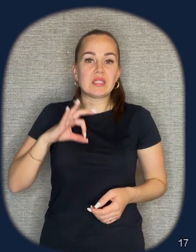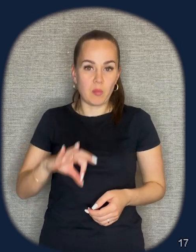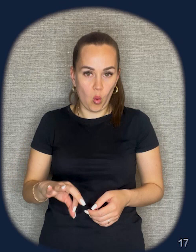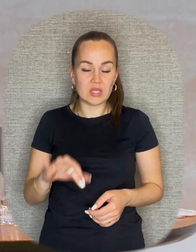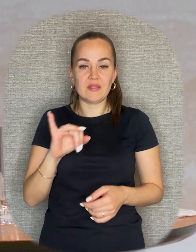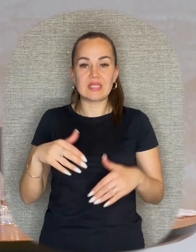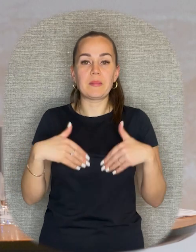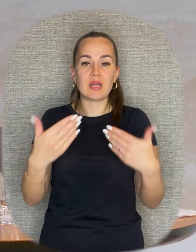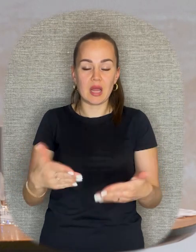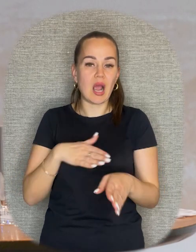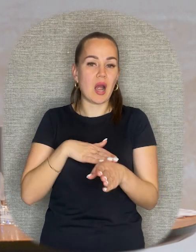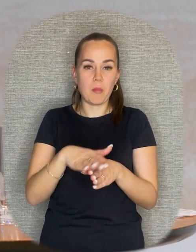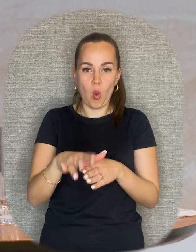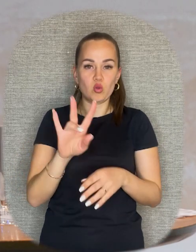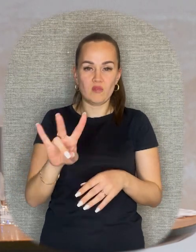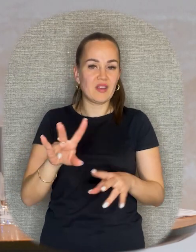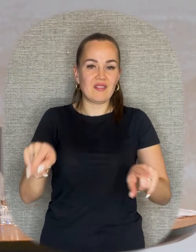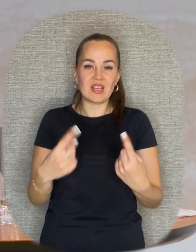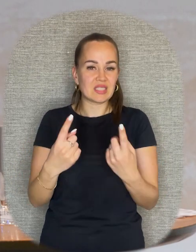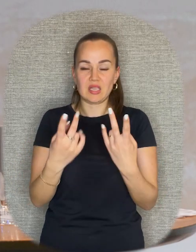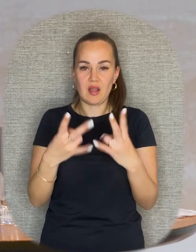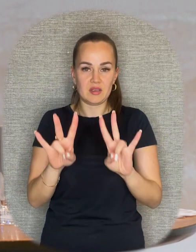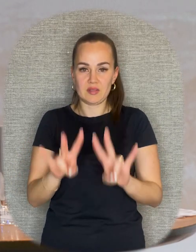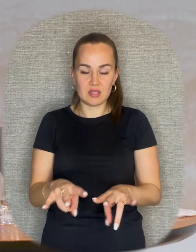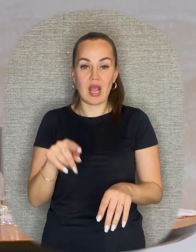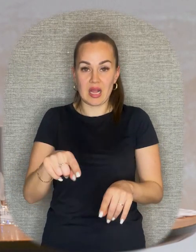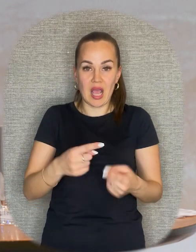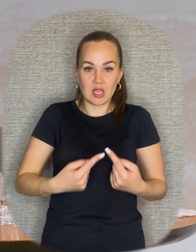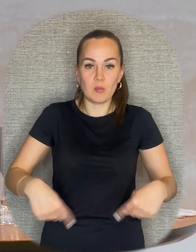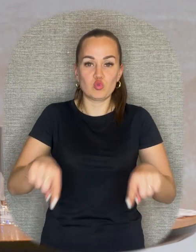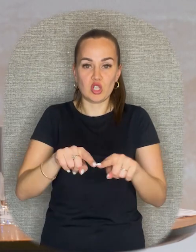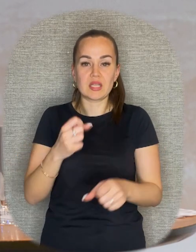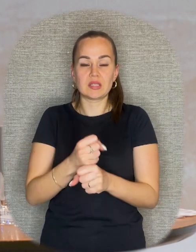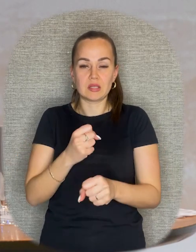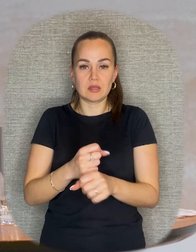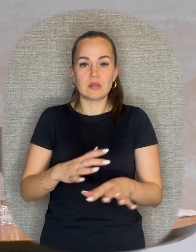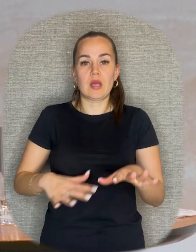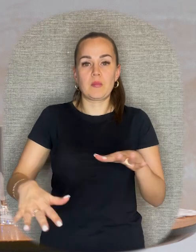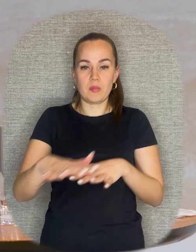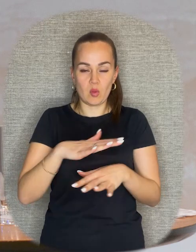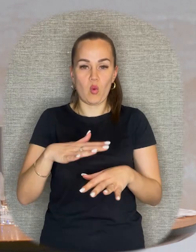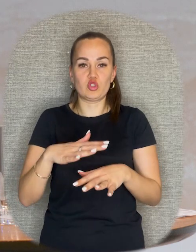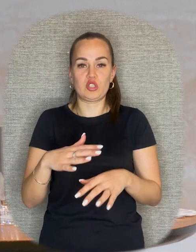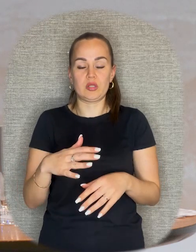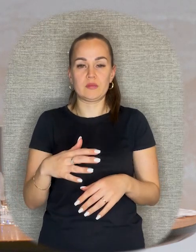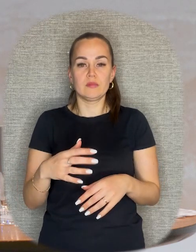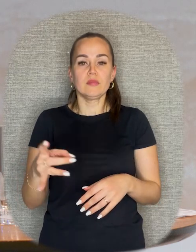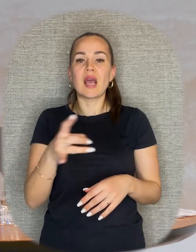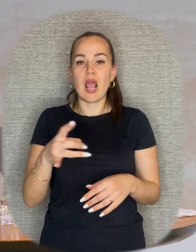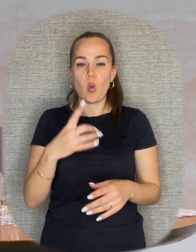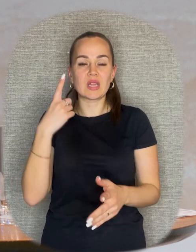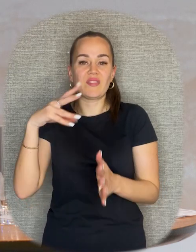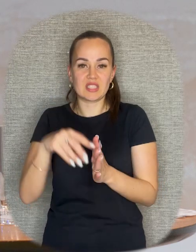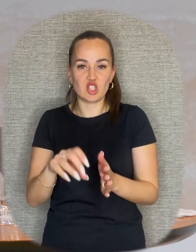разрушена и вот Пользуясь этими разрушениями предлагалось полностью комплекс не восстанавливать А на этом участке